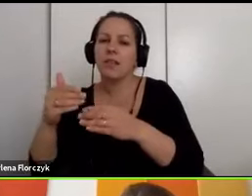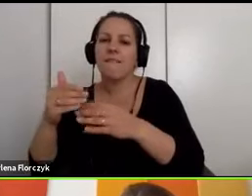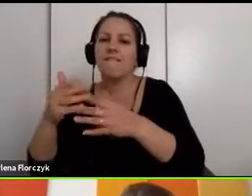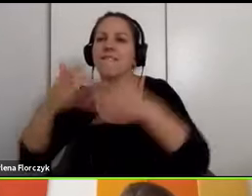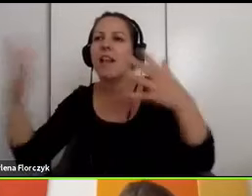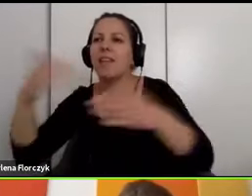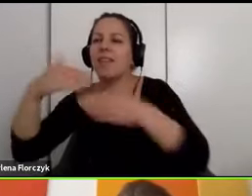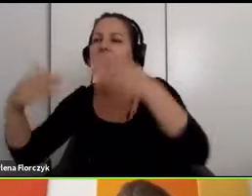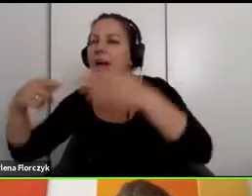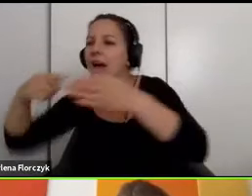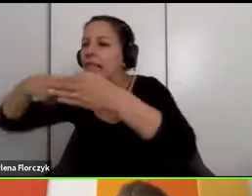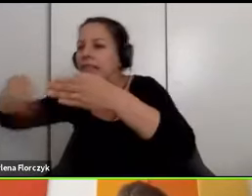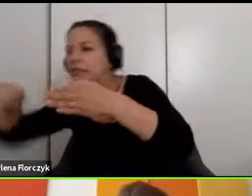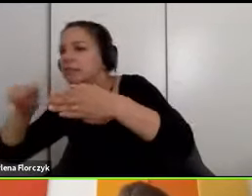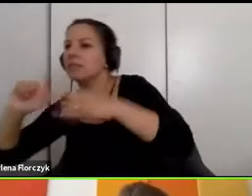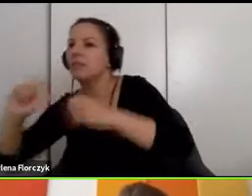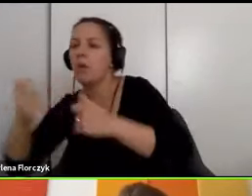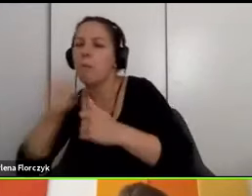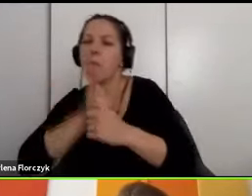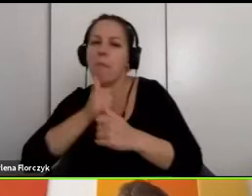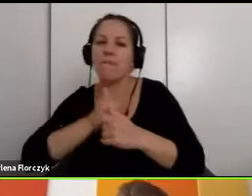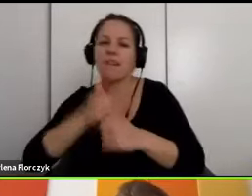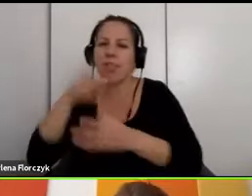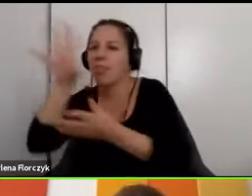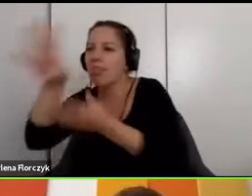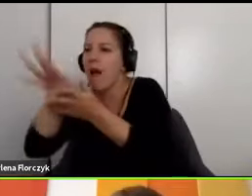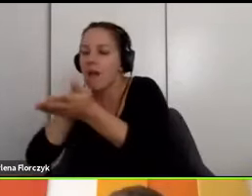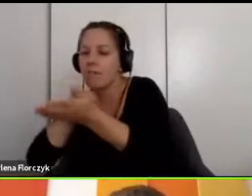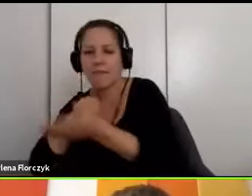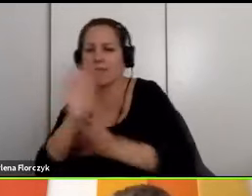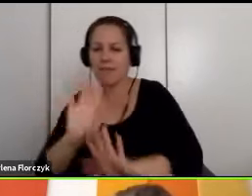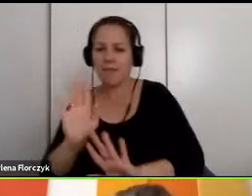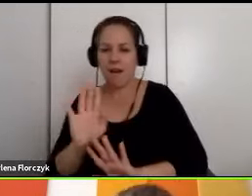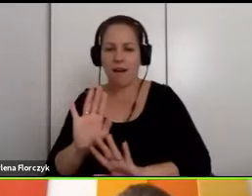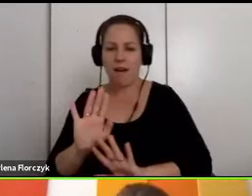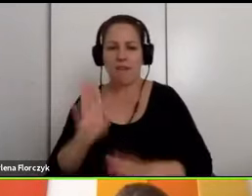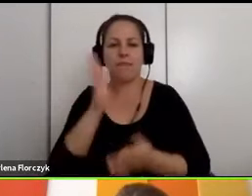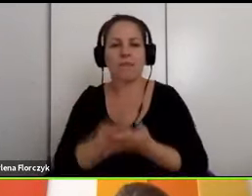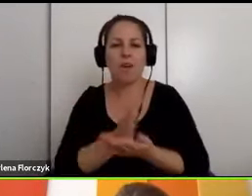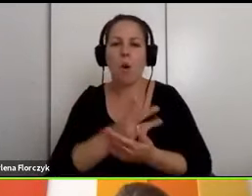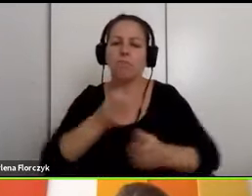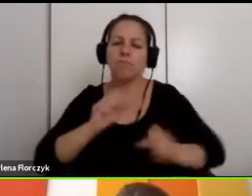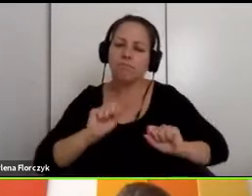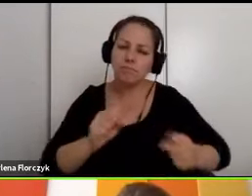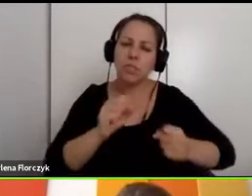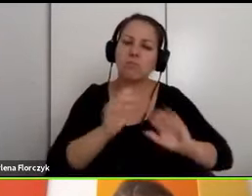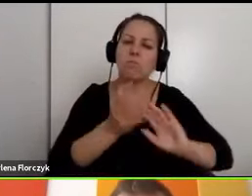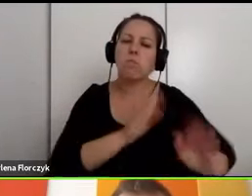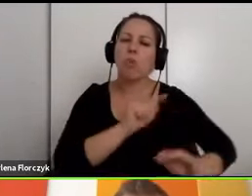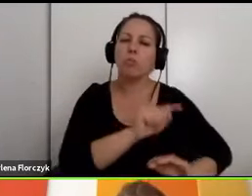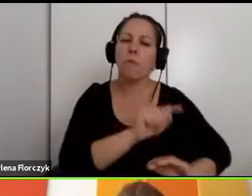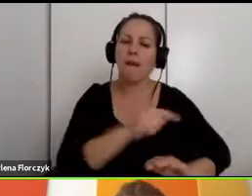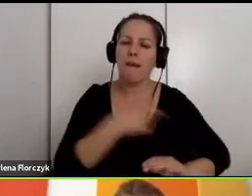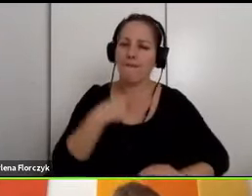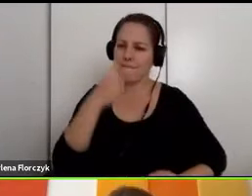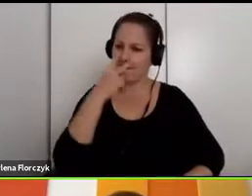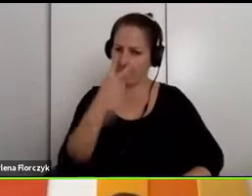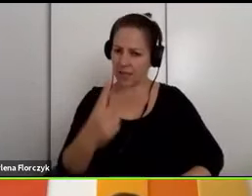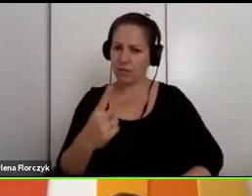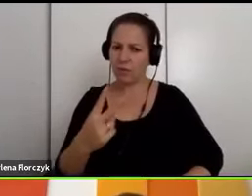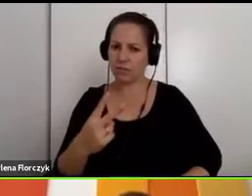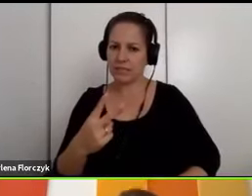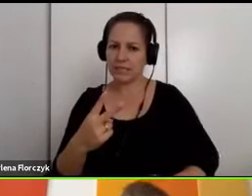teatru i próbować naśladować, tylko działają w taki sposób, że jakby widząc, że